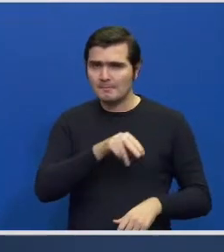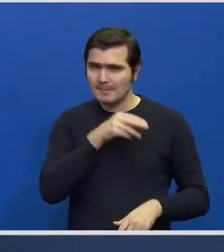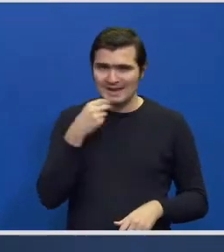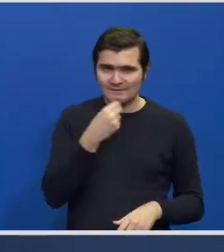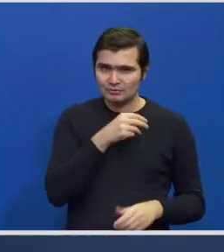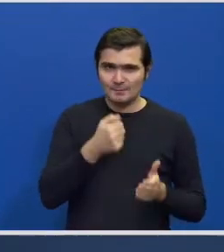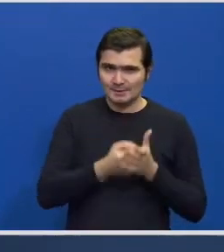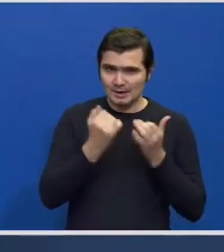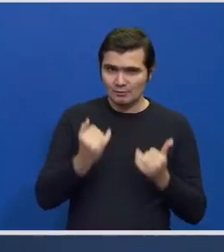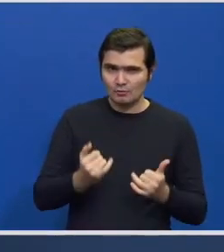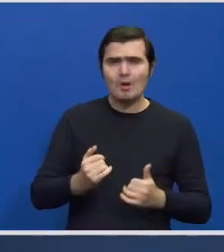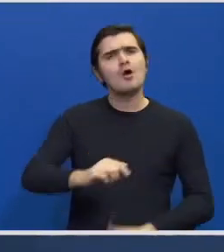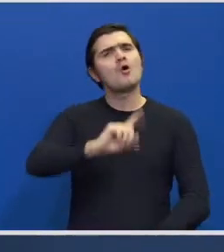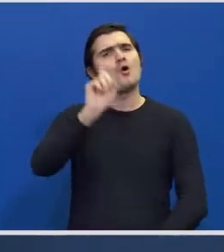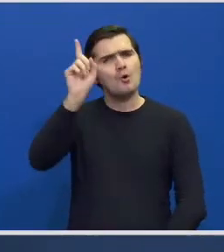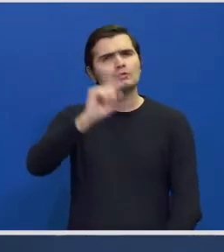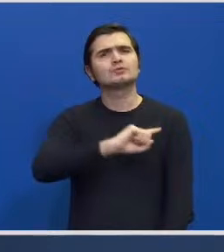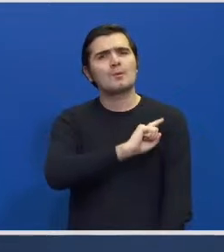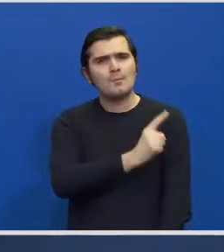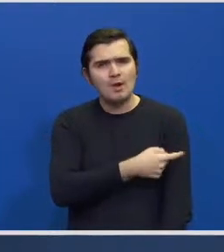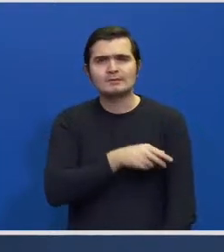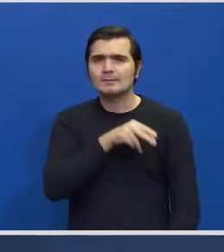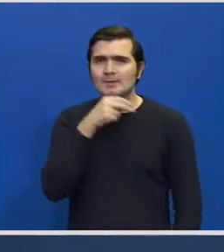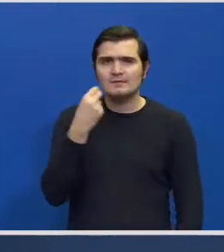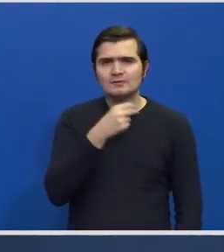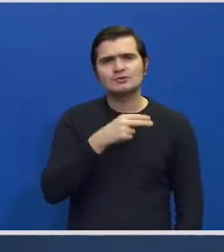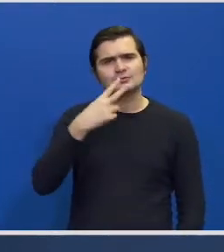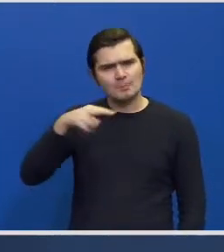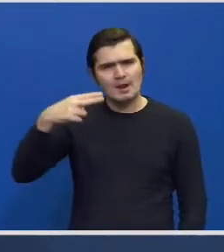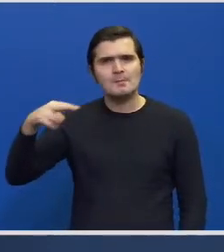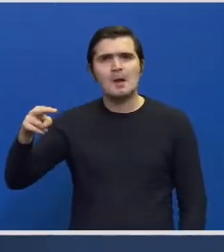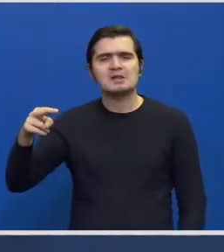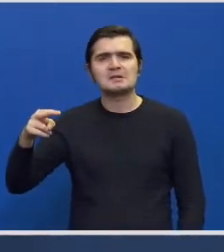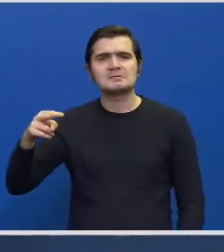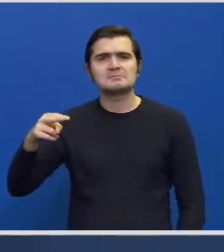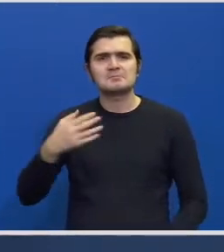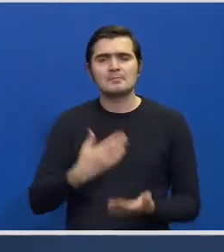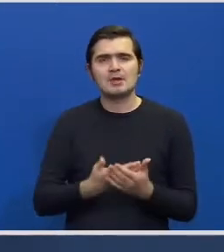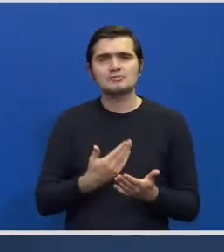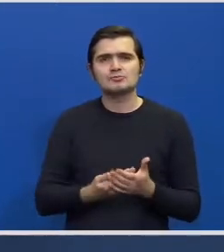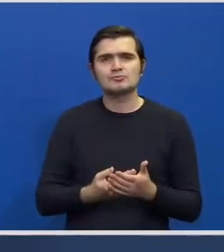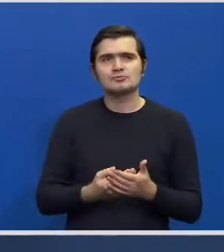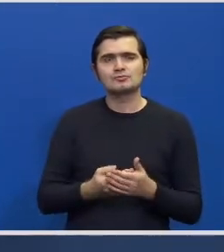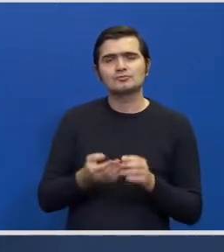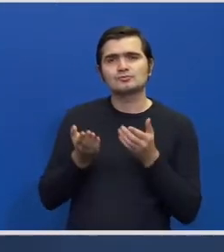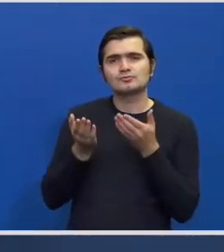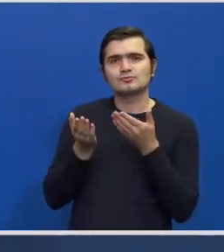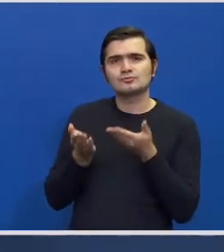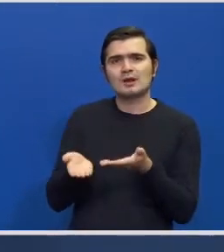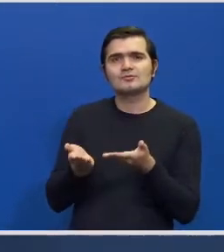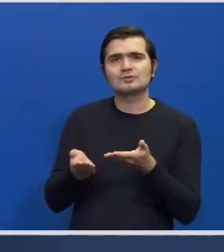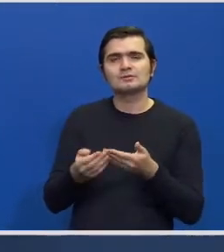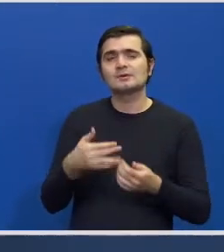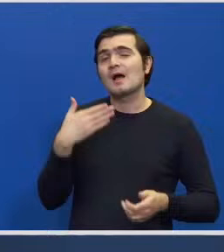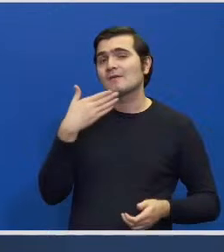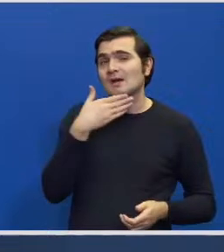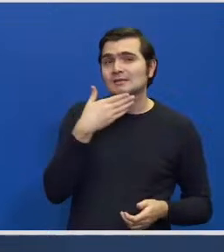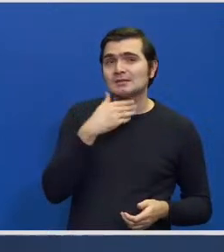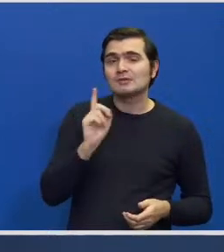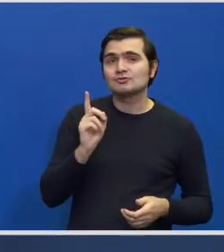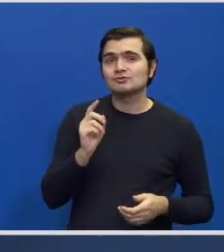fost beneficiari până acum să poată beneficia și pe mai departe de acest